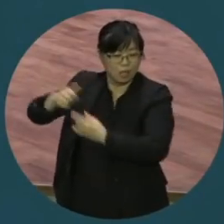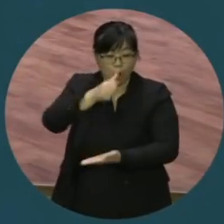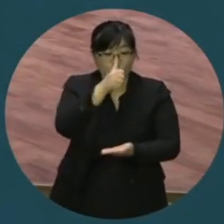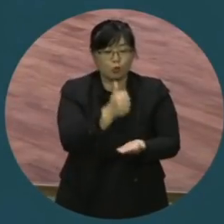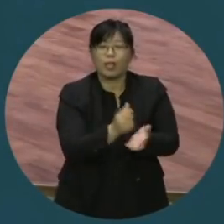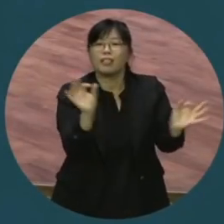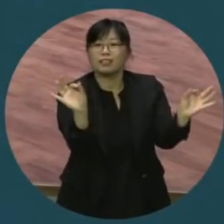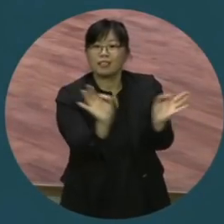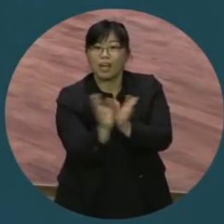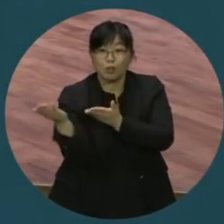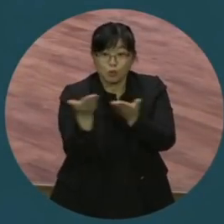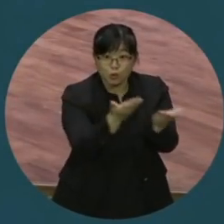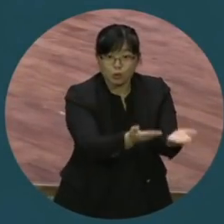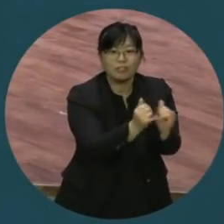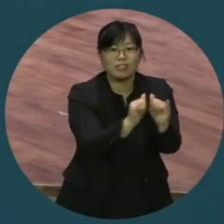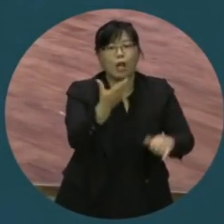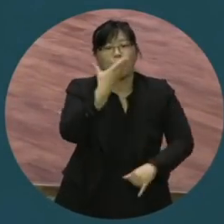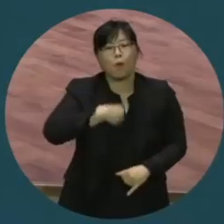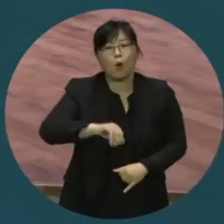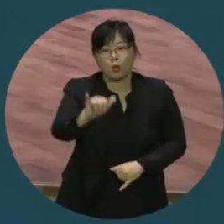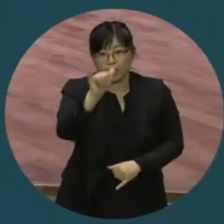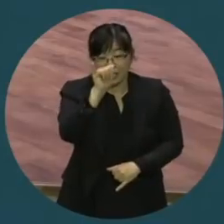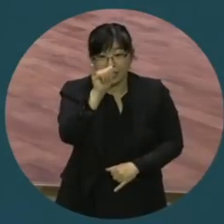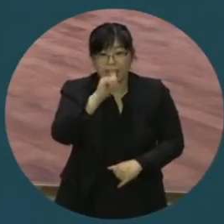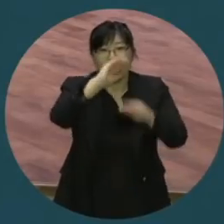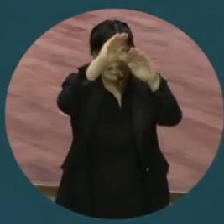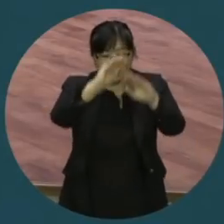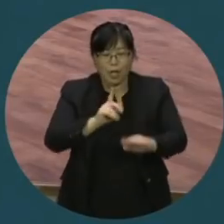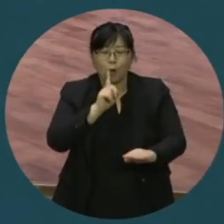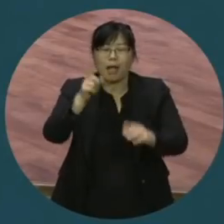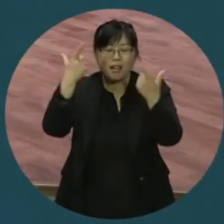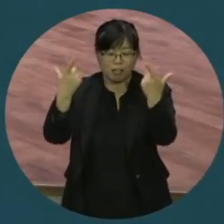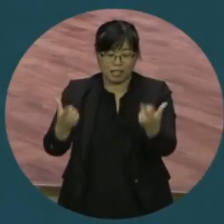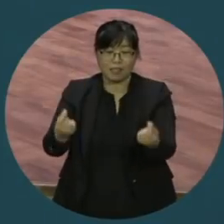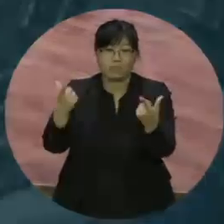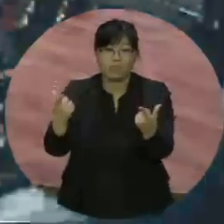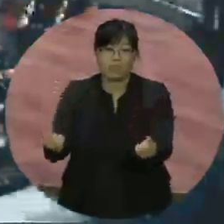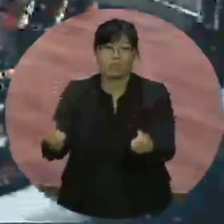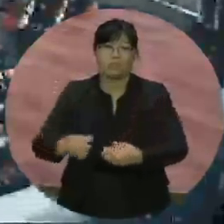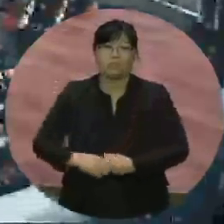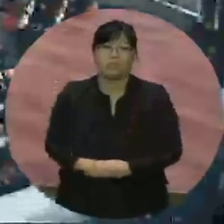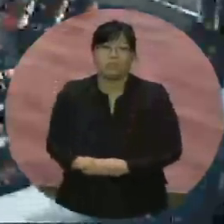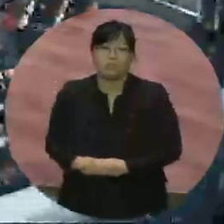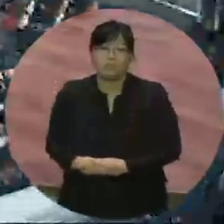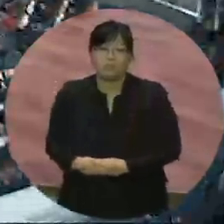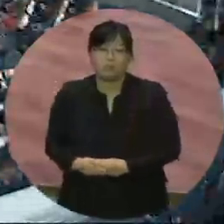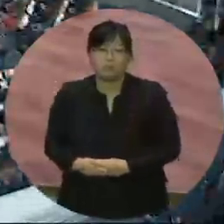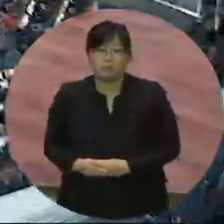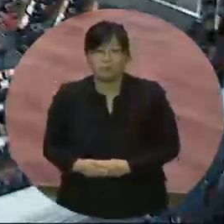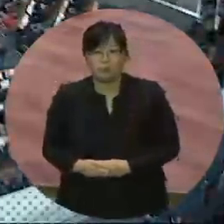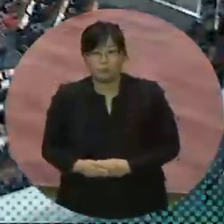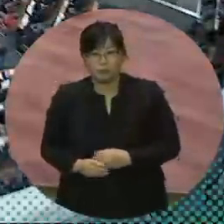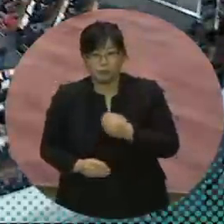인정하지 아니하실 사람은 복이 또다 함과 같으니라. 아멘.